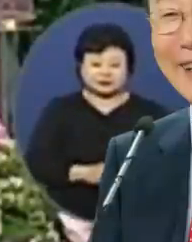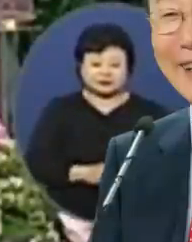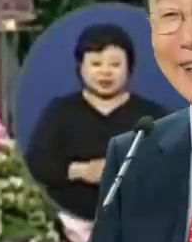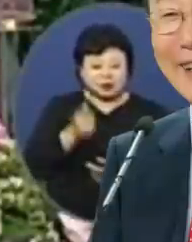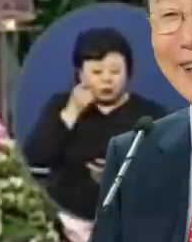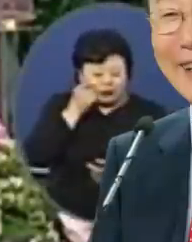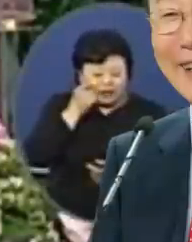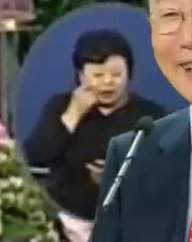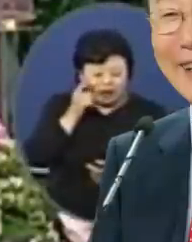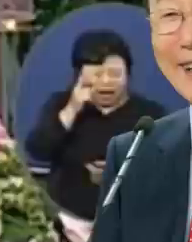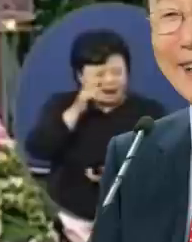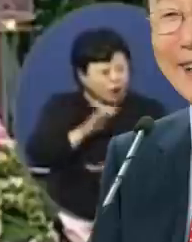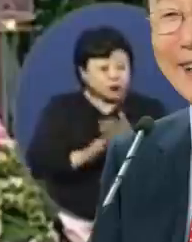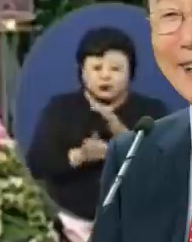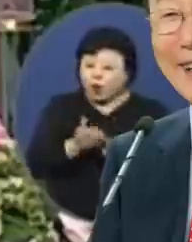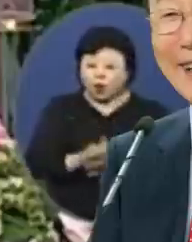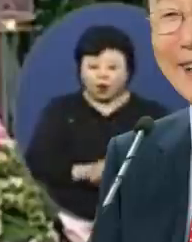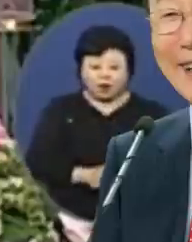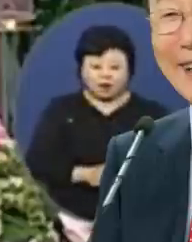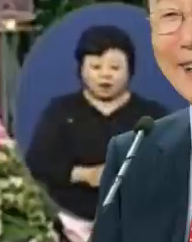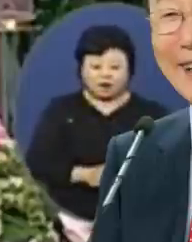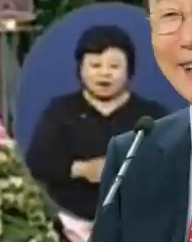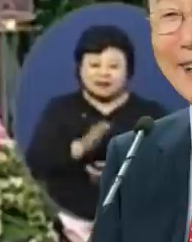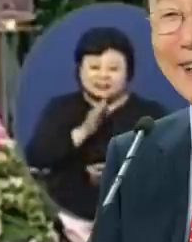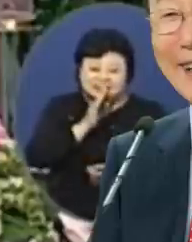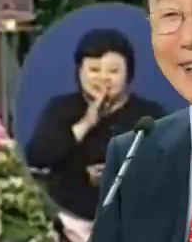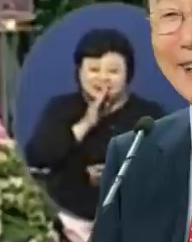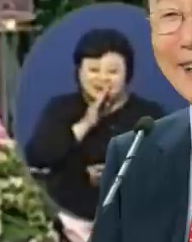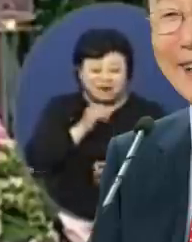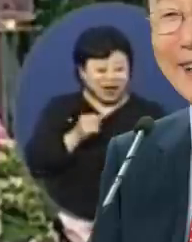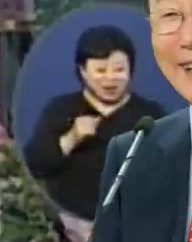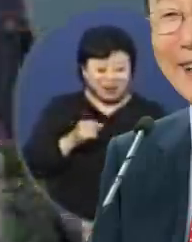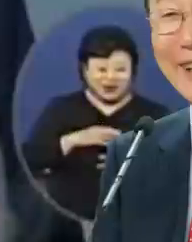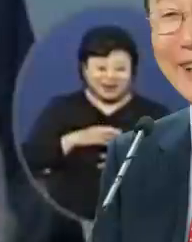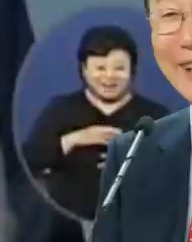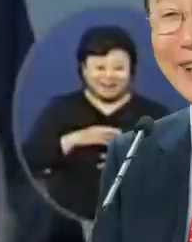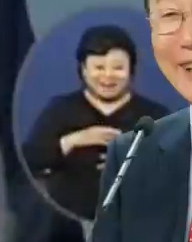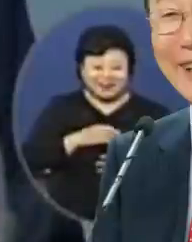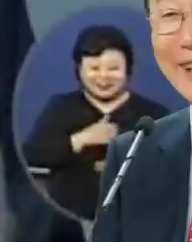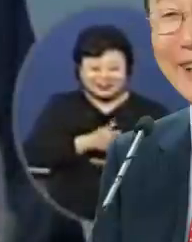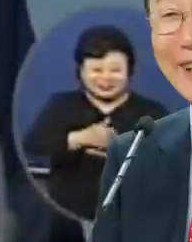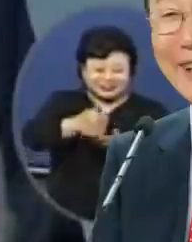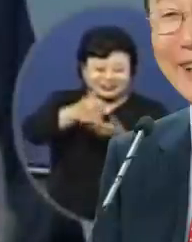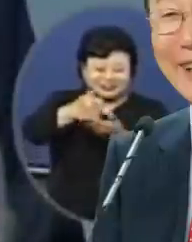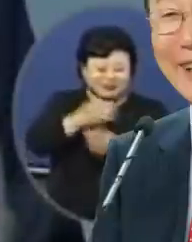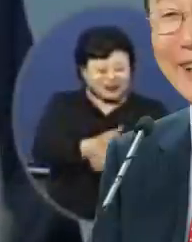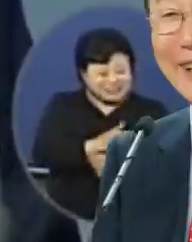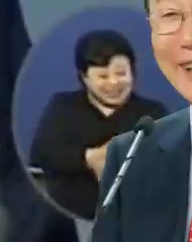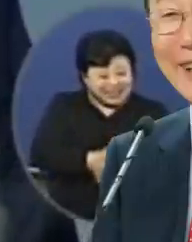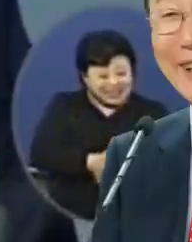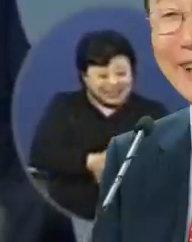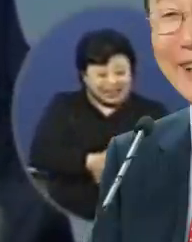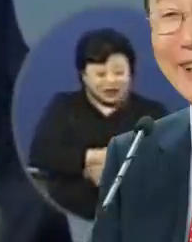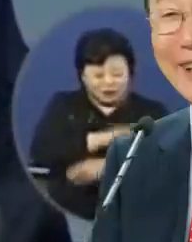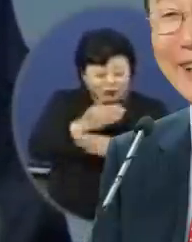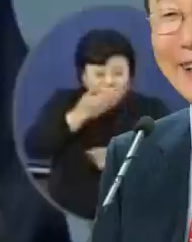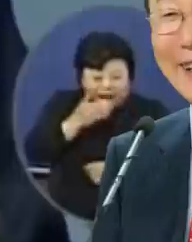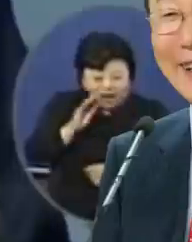못할 것이 없으리라. 이거 정말 너무하지 않아요? 주님 좀 과장했지요. 못할 것이